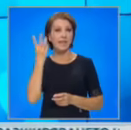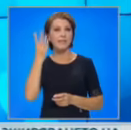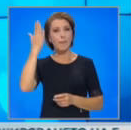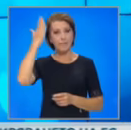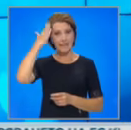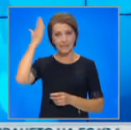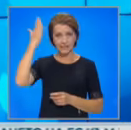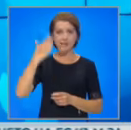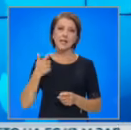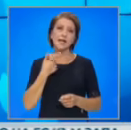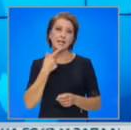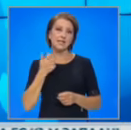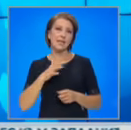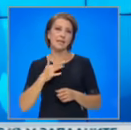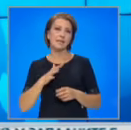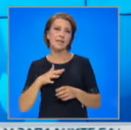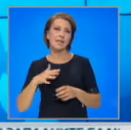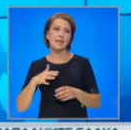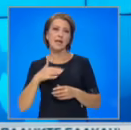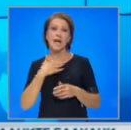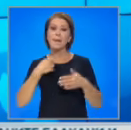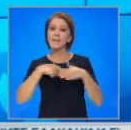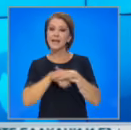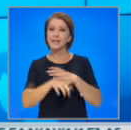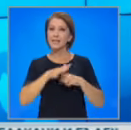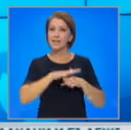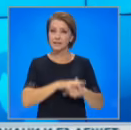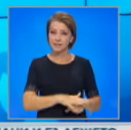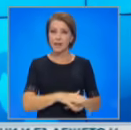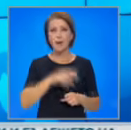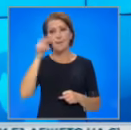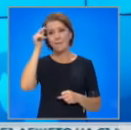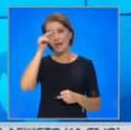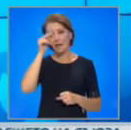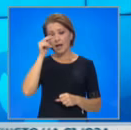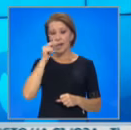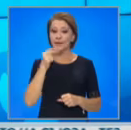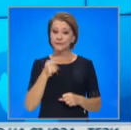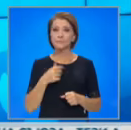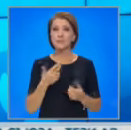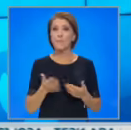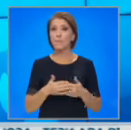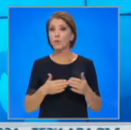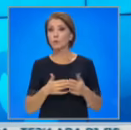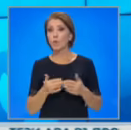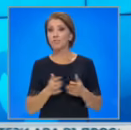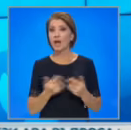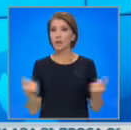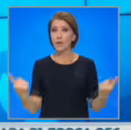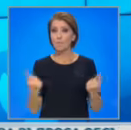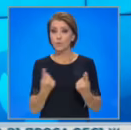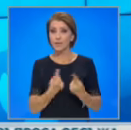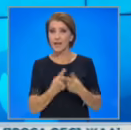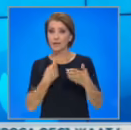парламента заради мигрантския натиск. Стефан Янев увери, че страната ни се готви да посрещне евентуална бежанска вълна и съобщи, че свиква съвета